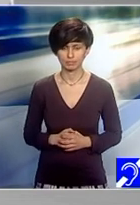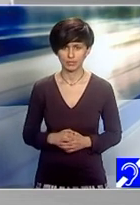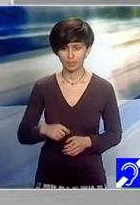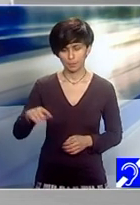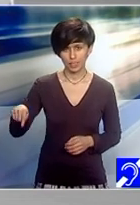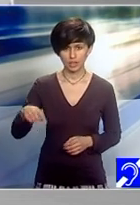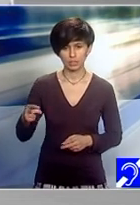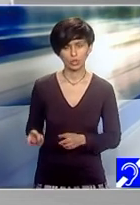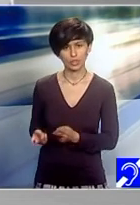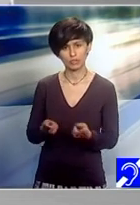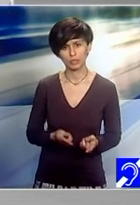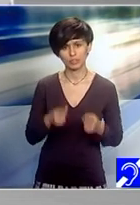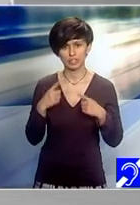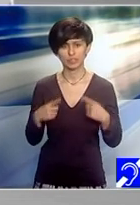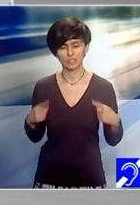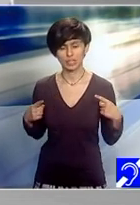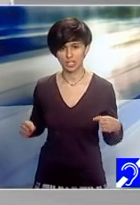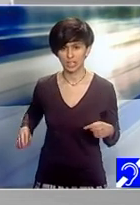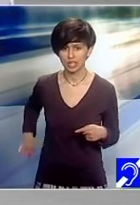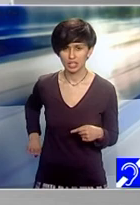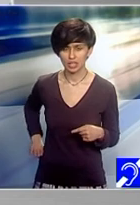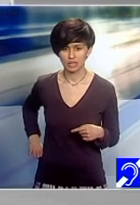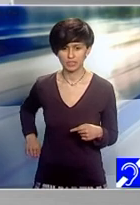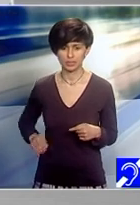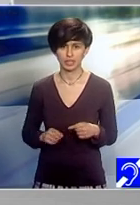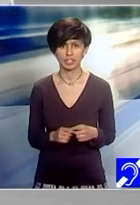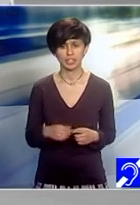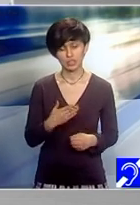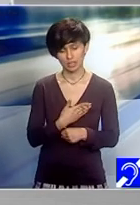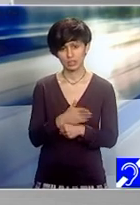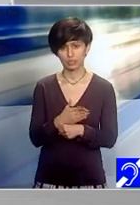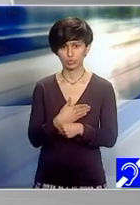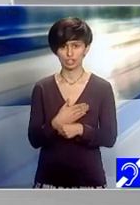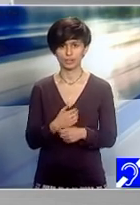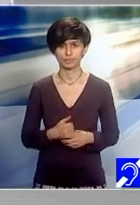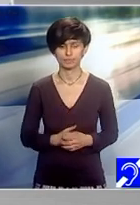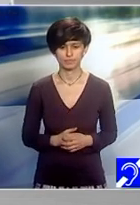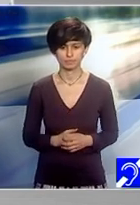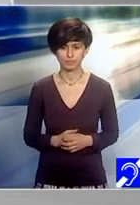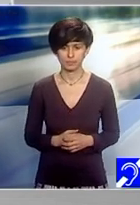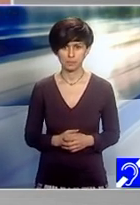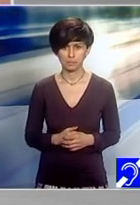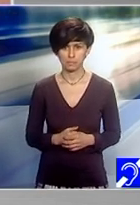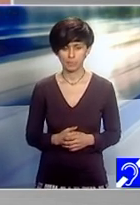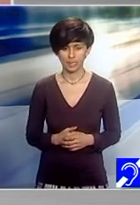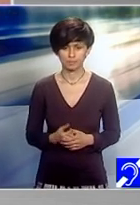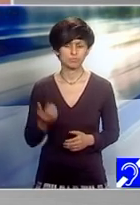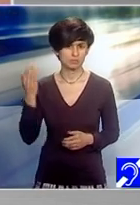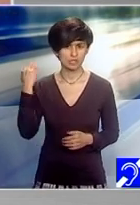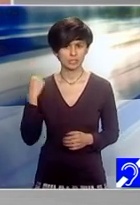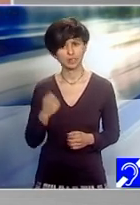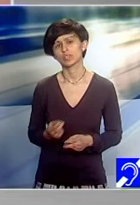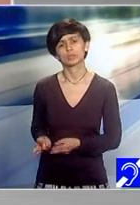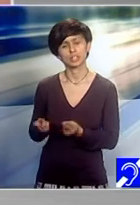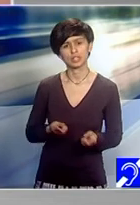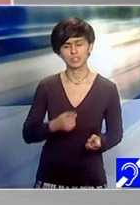ușă. Vom renunța la sistemul de invitare numai prin medicii de familie. Și prin medicii de familie. Și era prin primărie care exact.